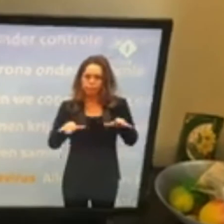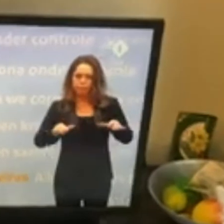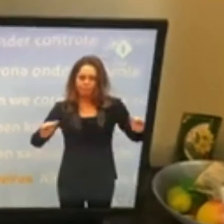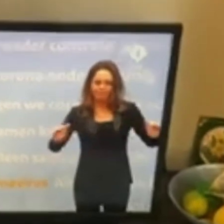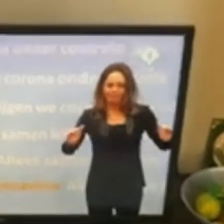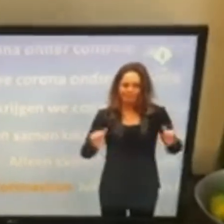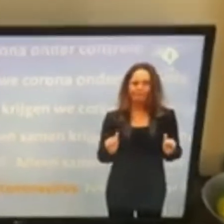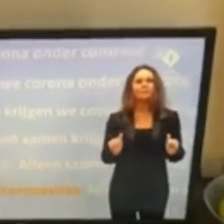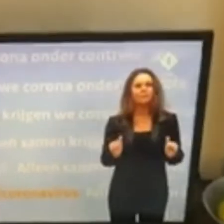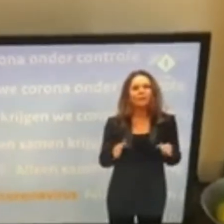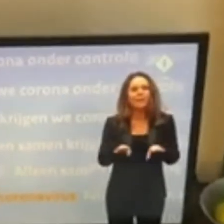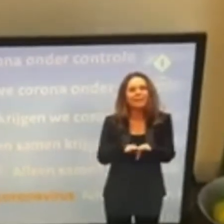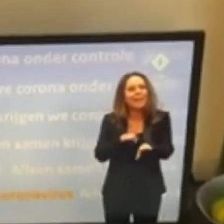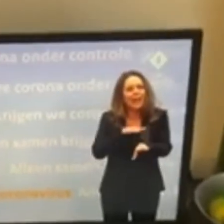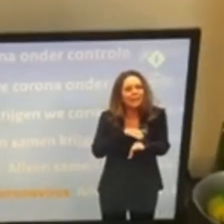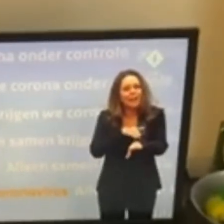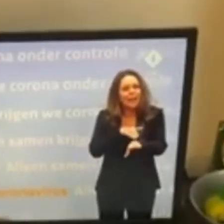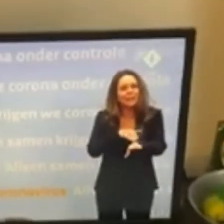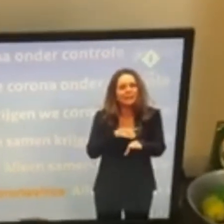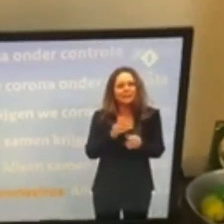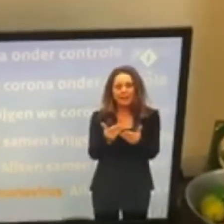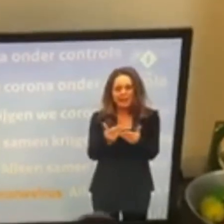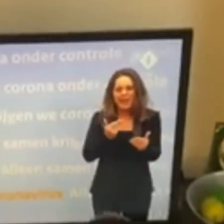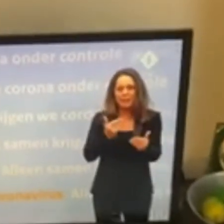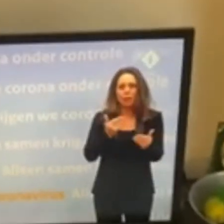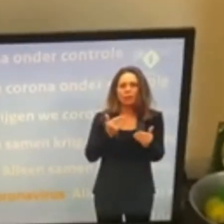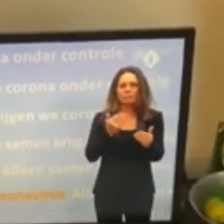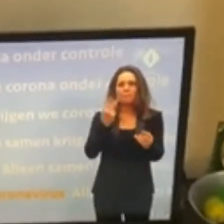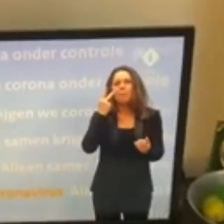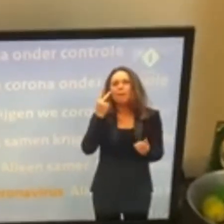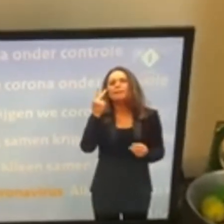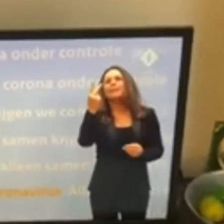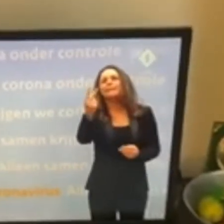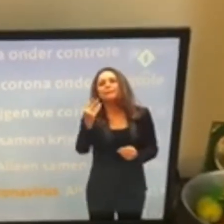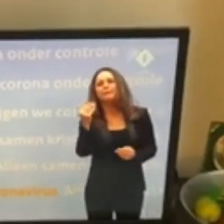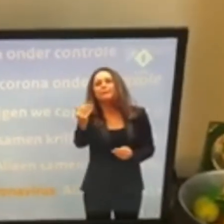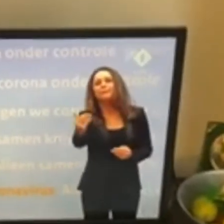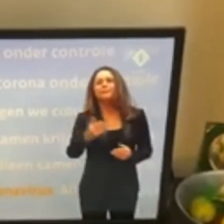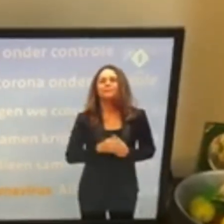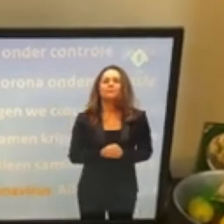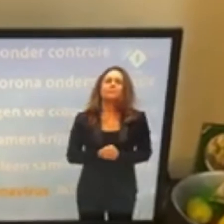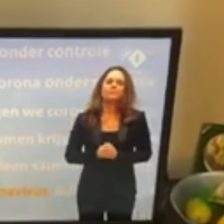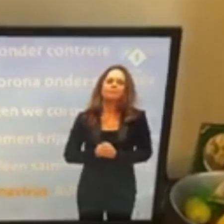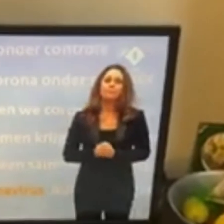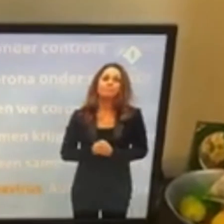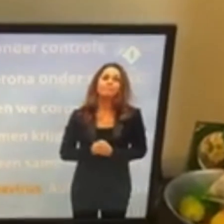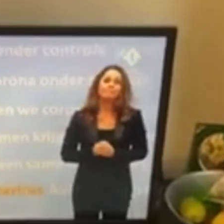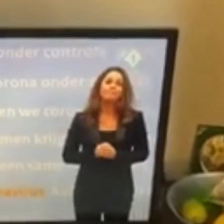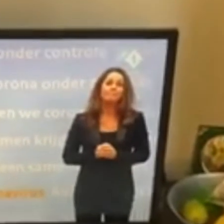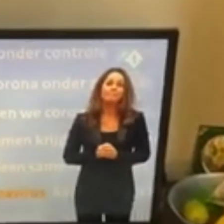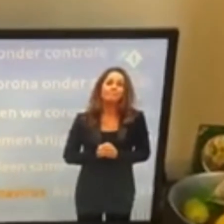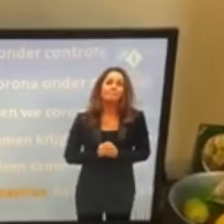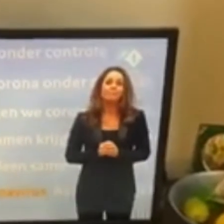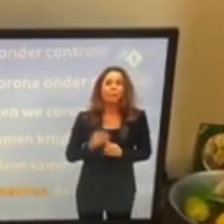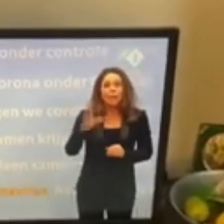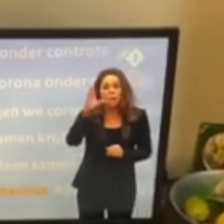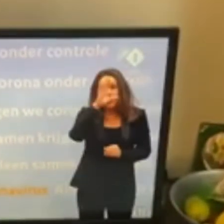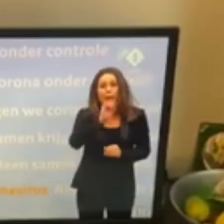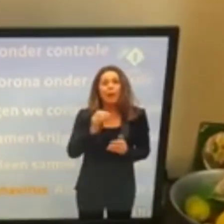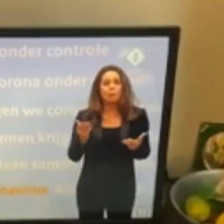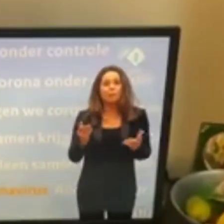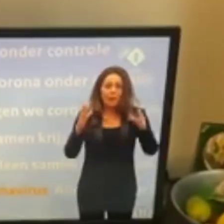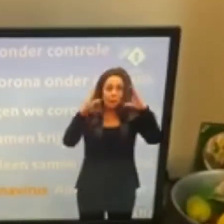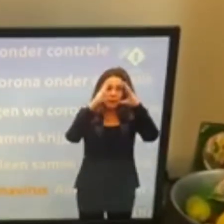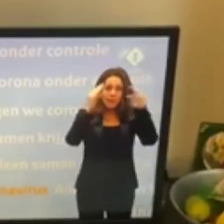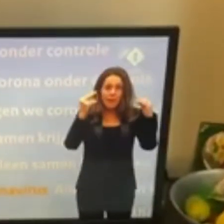tegelijkertijd daarmee ook weer eerder perspectief te krijgen. En ik begrijp, heel Nederland zal vandaag